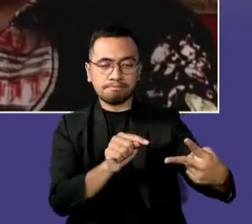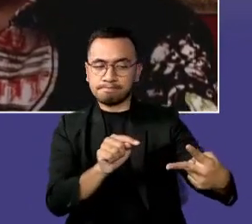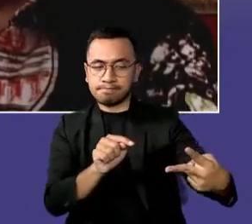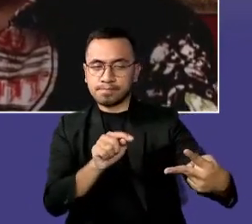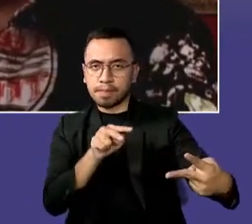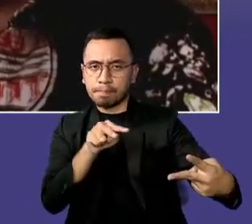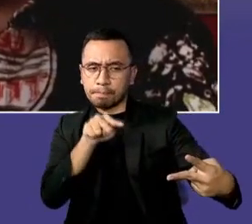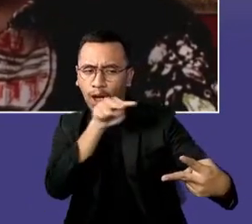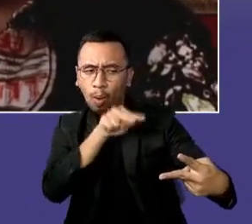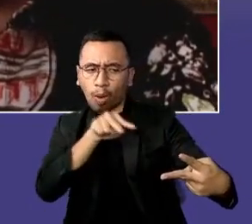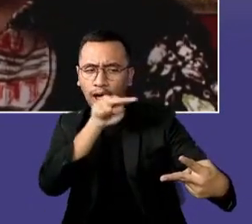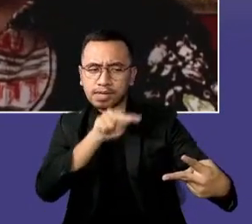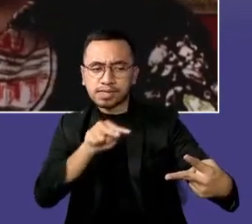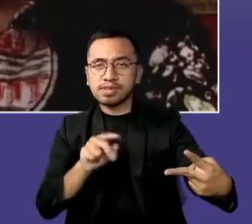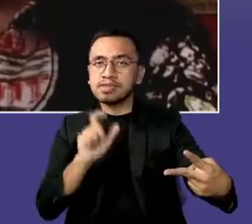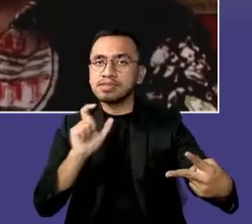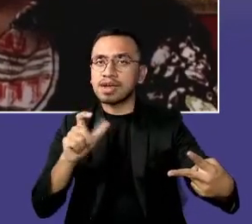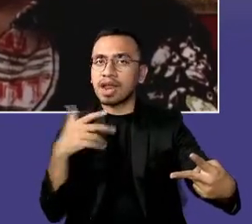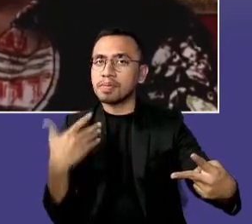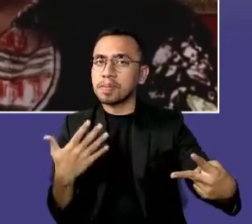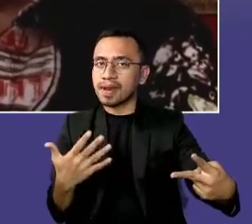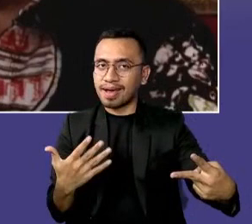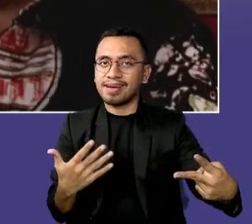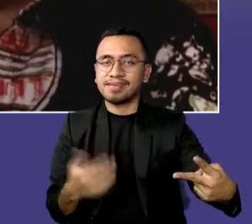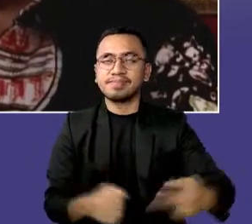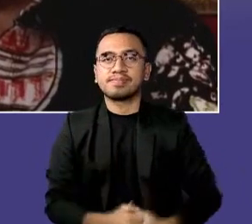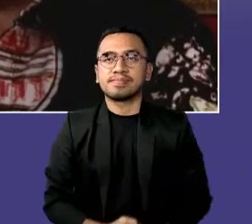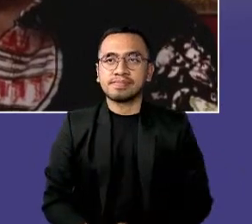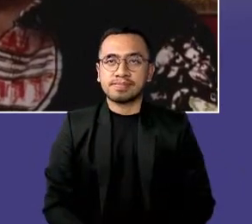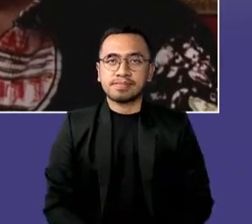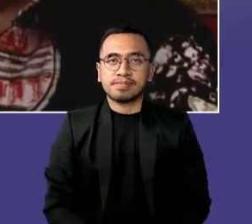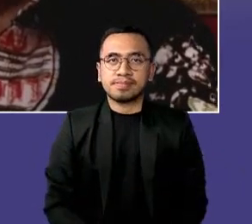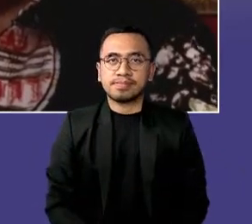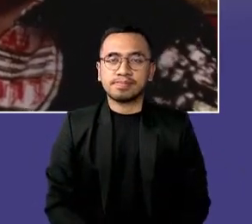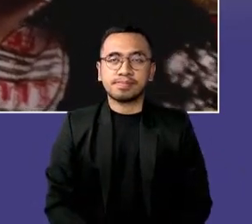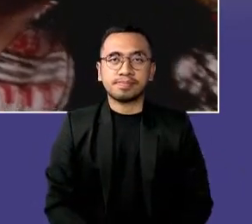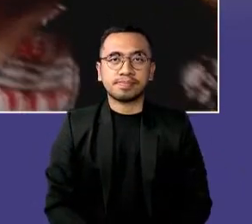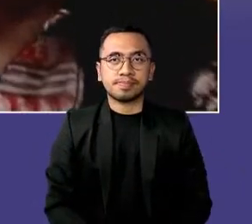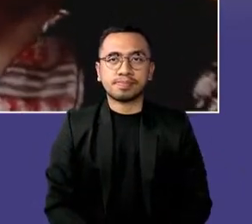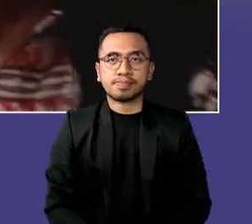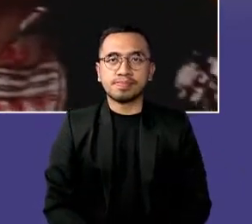di rumah dan di Fasilitas Kesehatan pemerintah ini bisa berjalan maksimal Pak